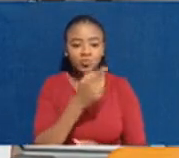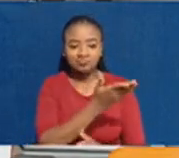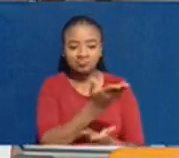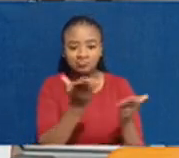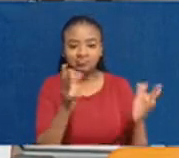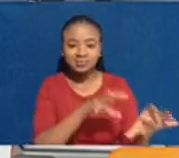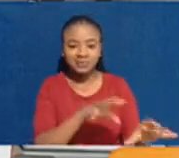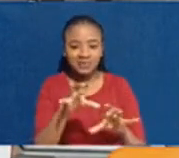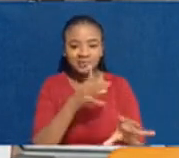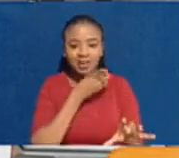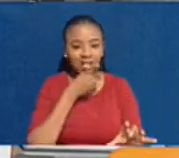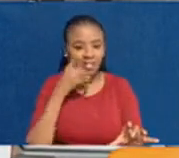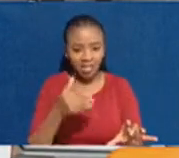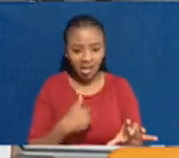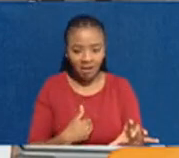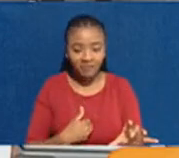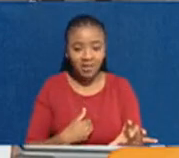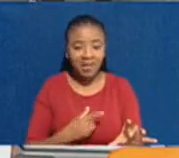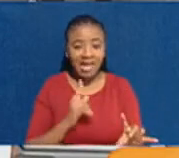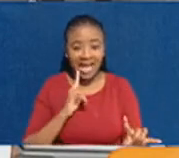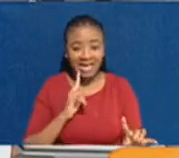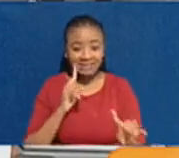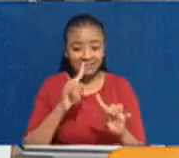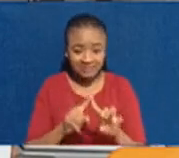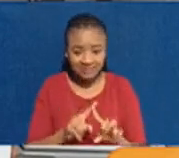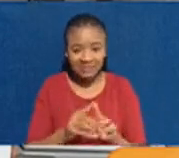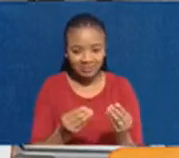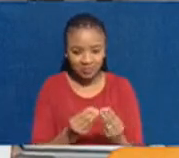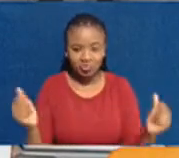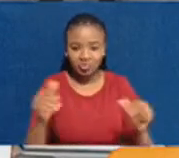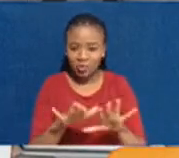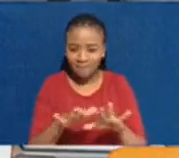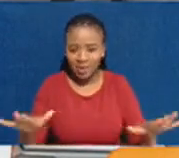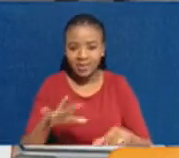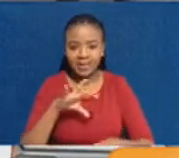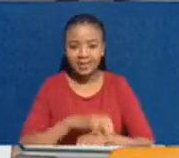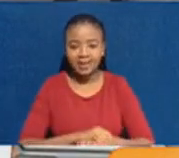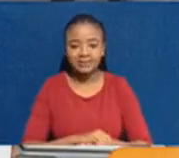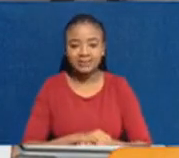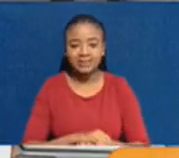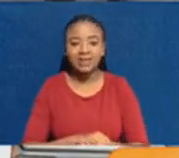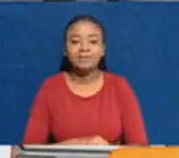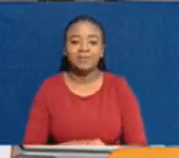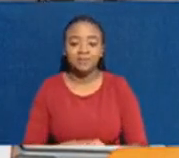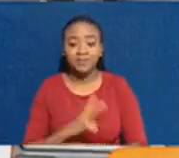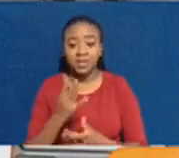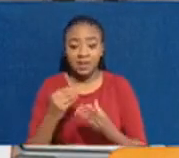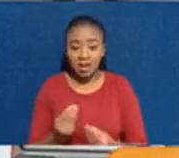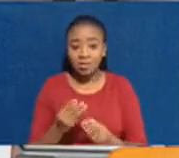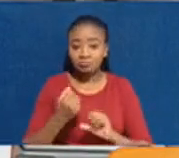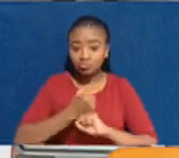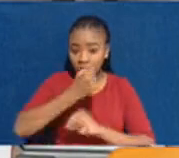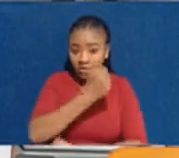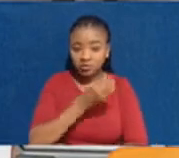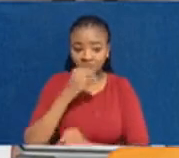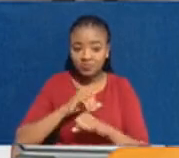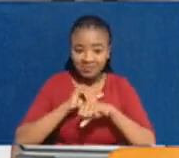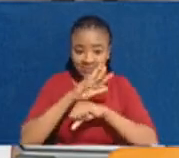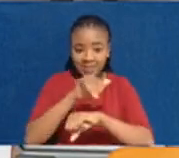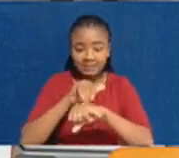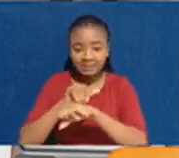kila mwezi hadi pale suluhisho la kudumu litapatikana. Na akiongoza hafla za ugavi wa chakula cha msaada katika kaunti za Turkana